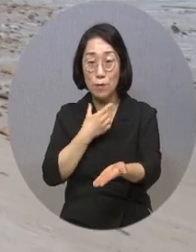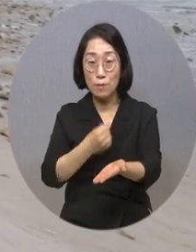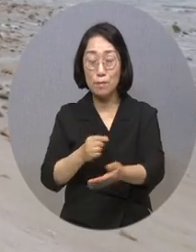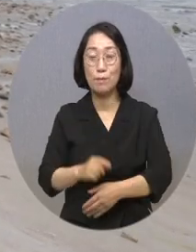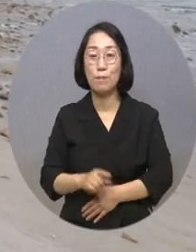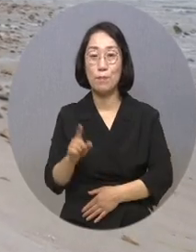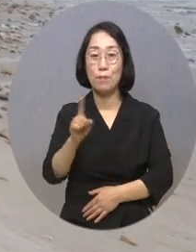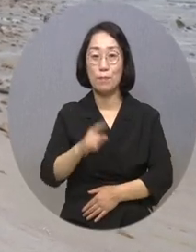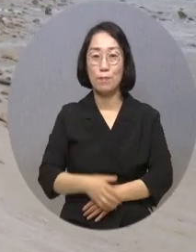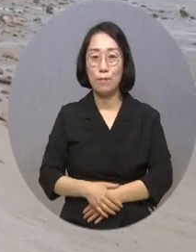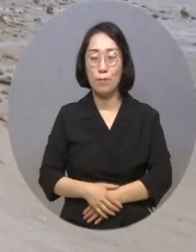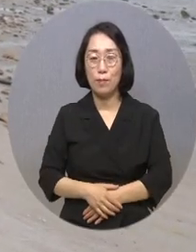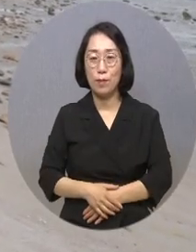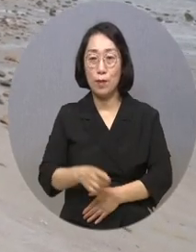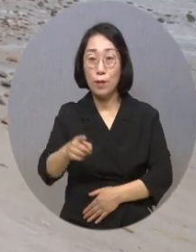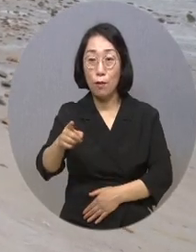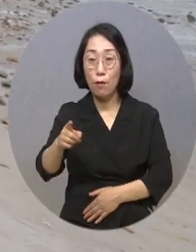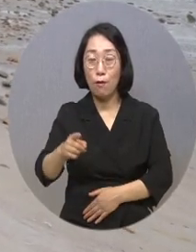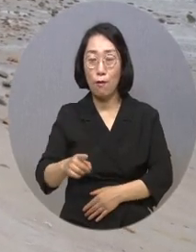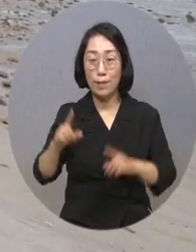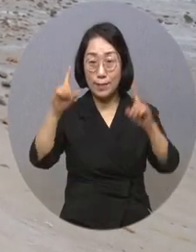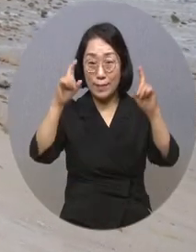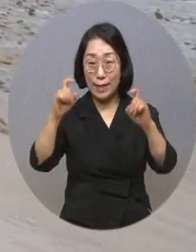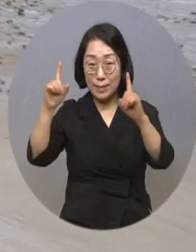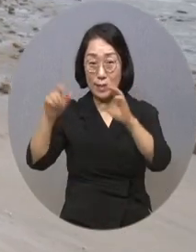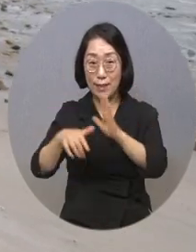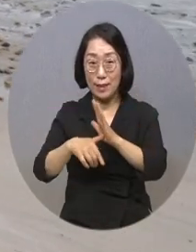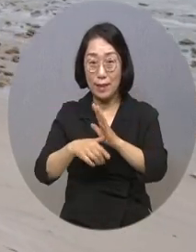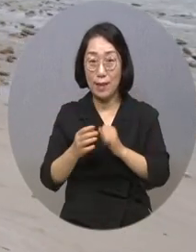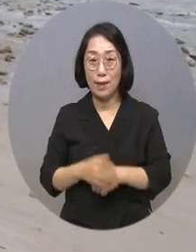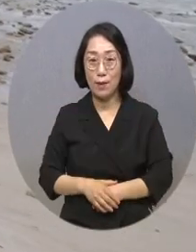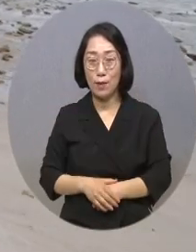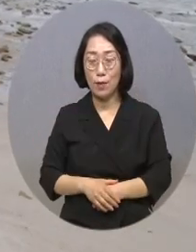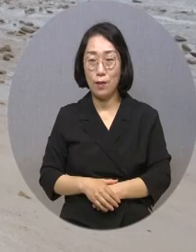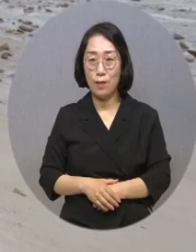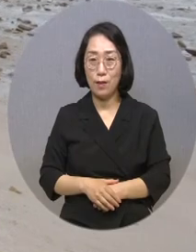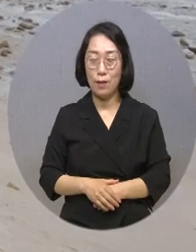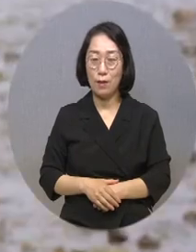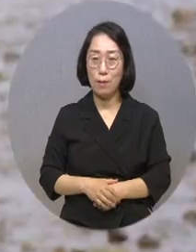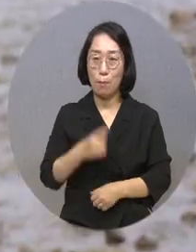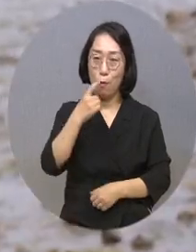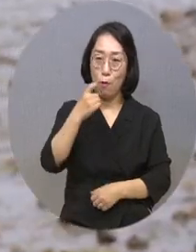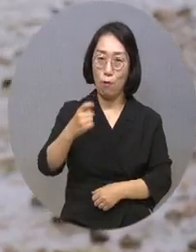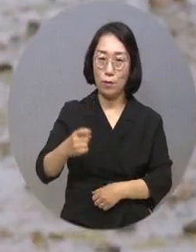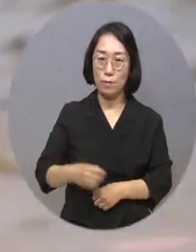왠지 화보 찍을 때 뭐 이런 데다 올려놓고 약간 이런 요걸 그런 느낌 나는데? 원하세요?